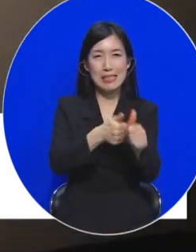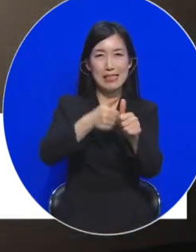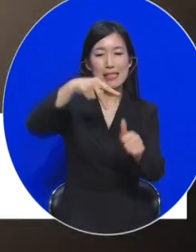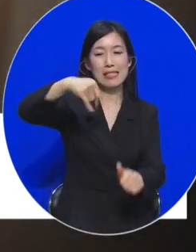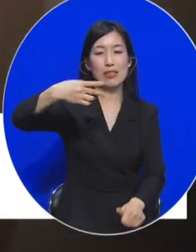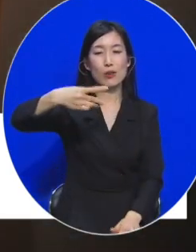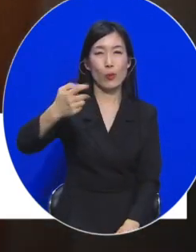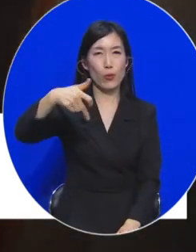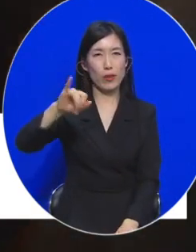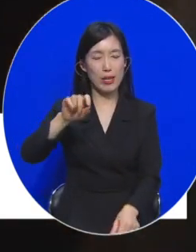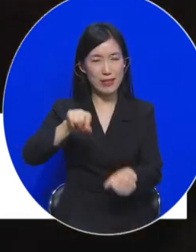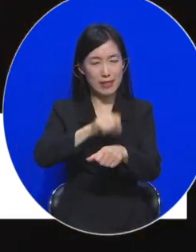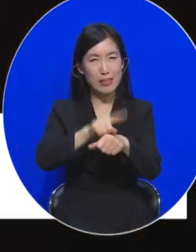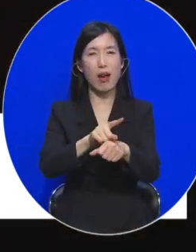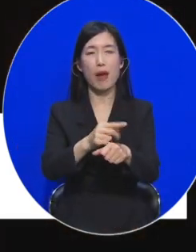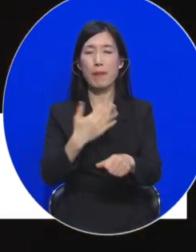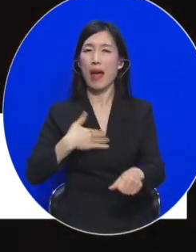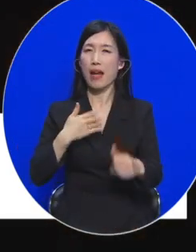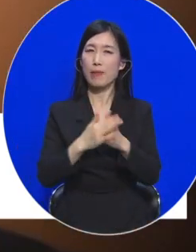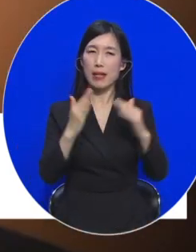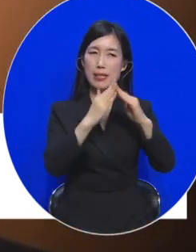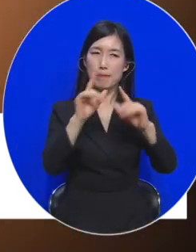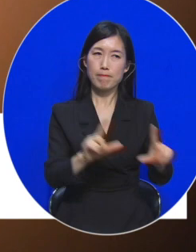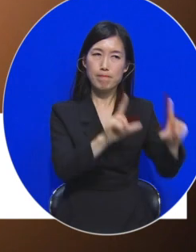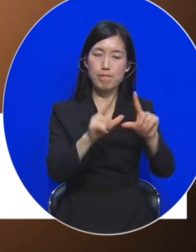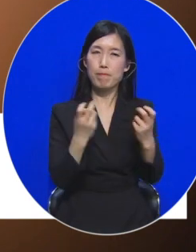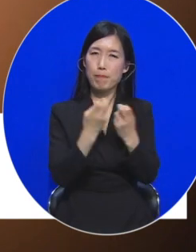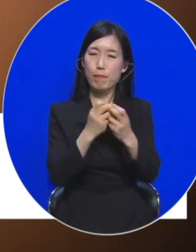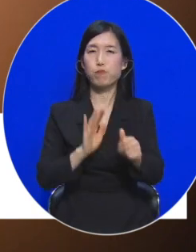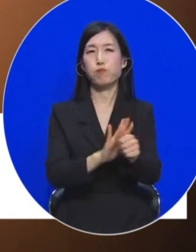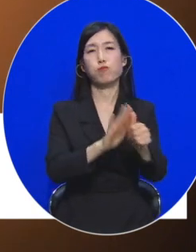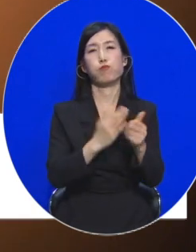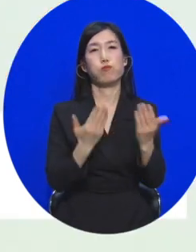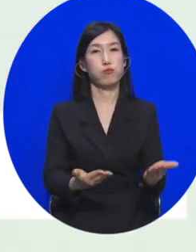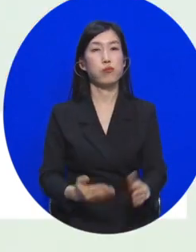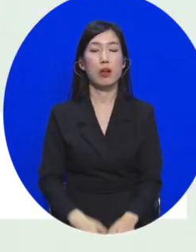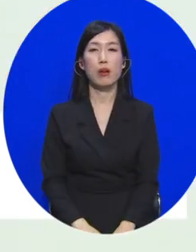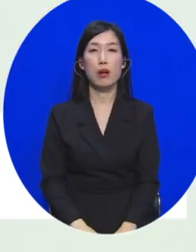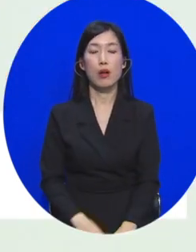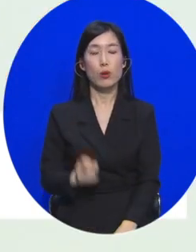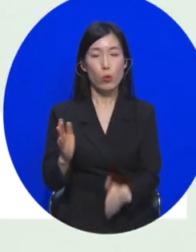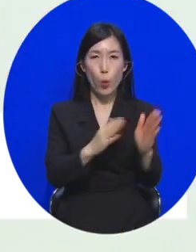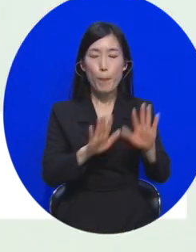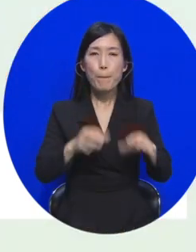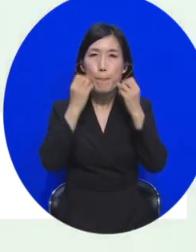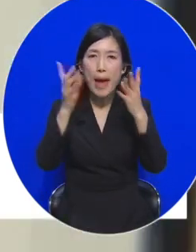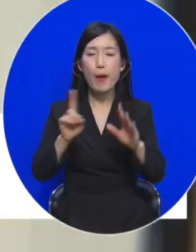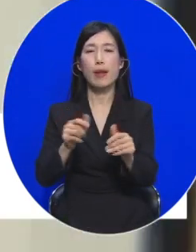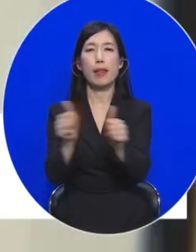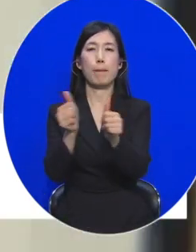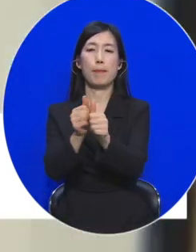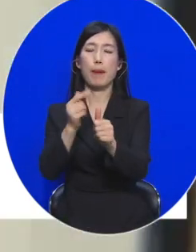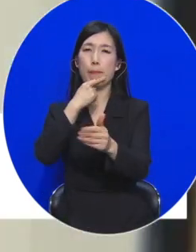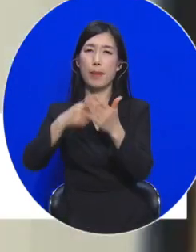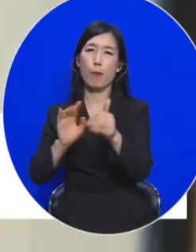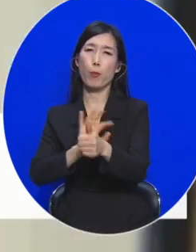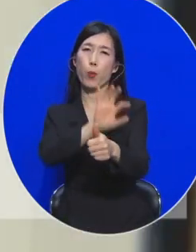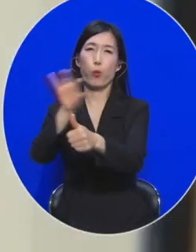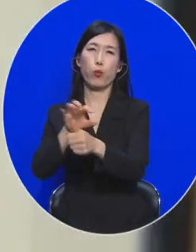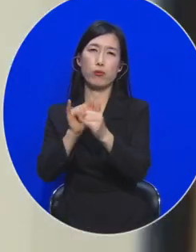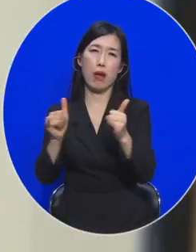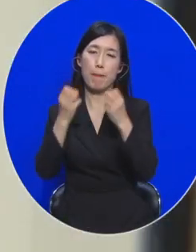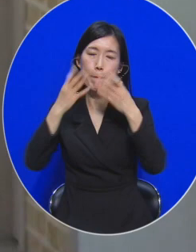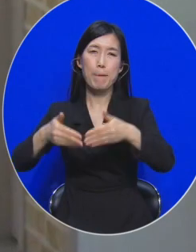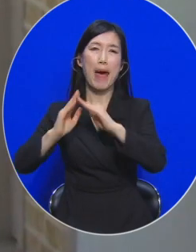범죄의 특성을 고려해 피해자를 위한 주거지원 사업을 새롭게 추진합니다 또 남성 피해자 보호시설도 처음으로 설치하기로